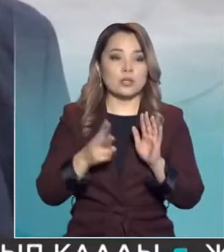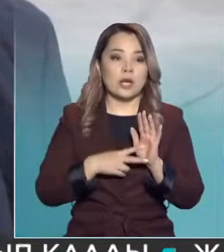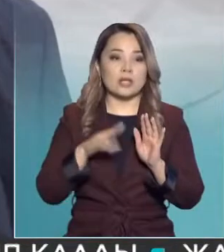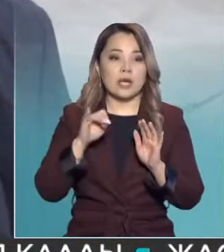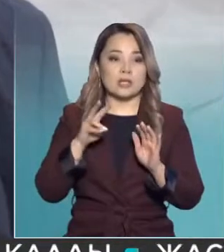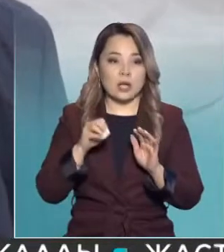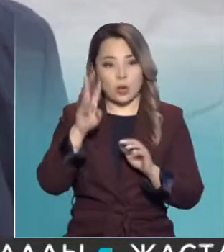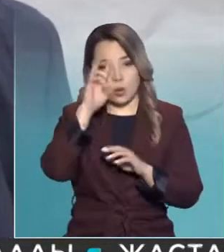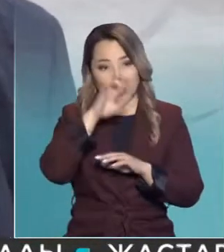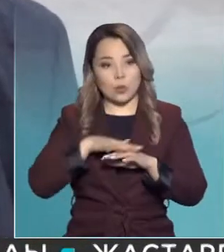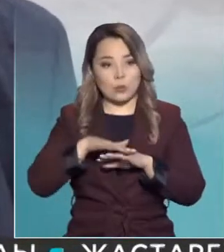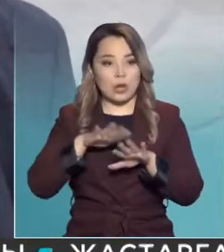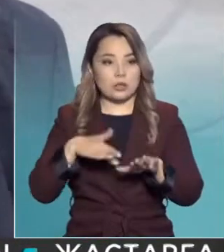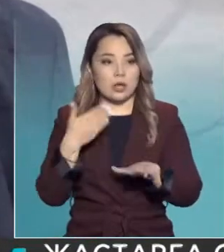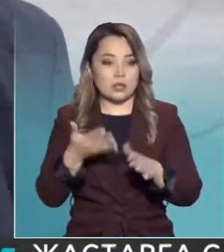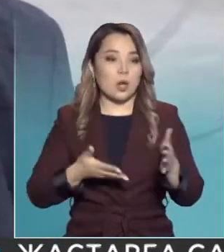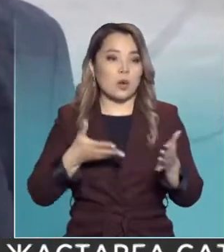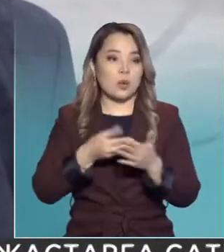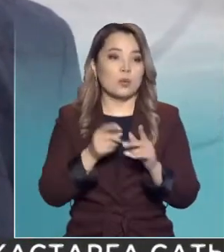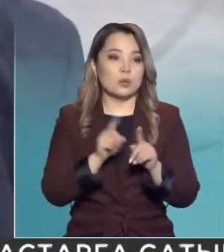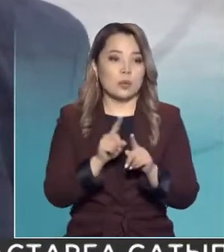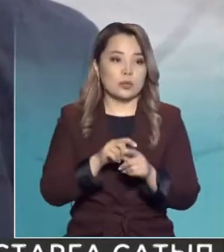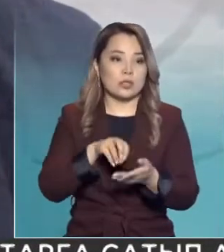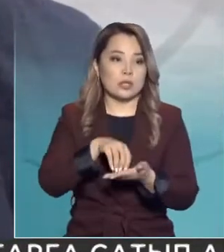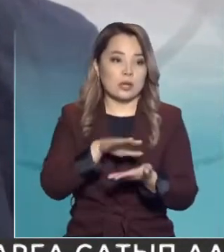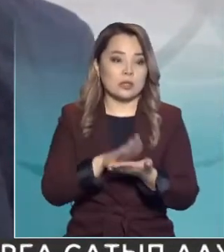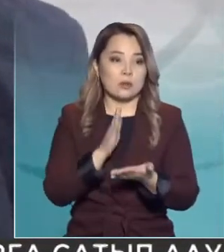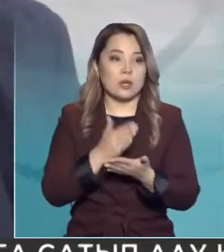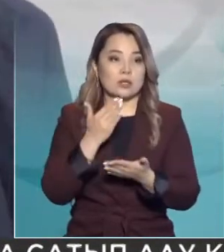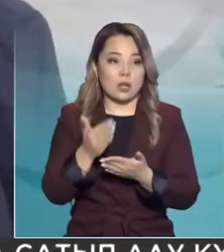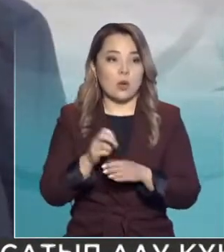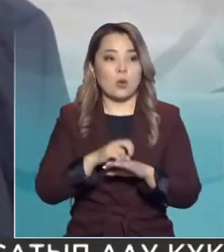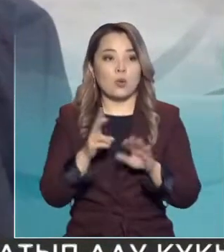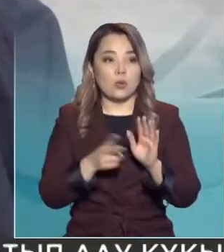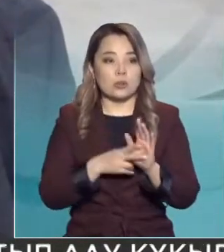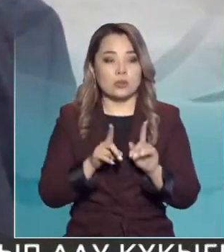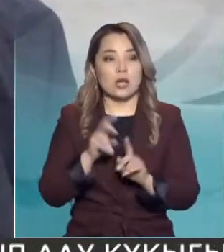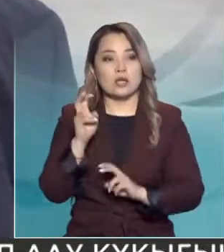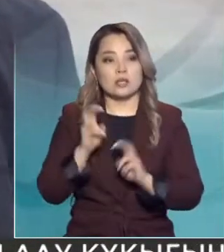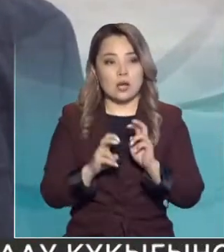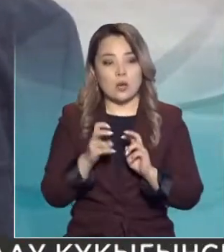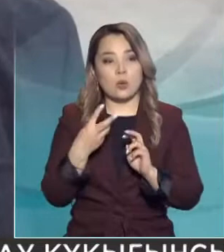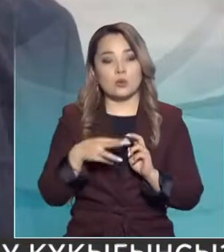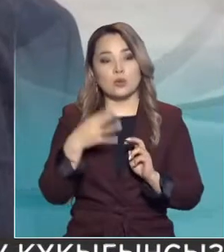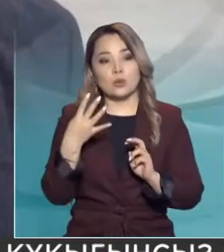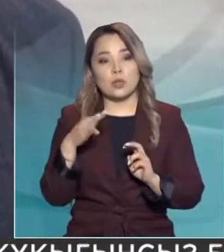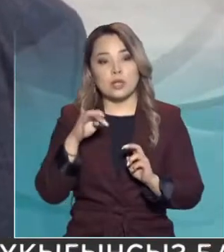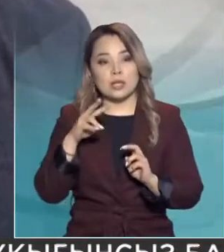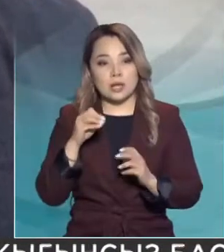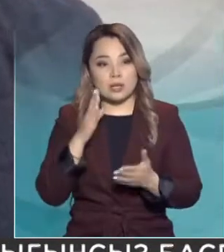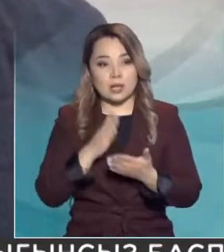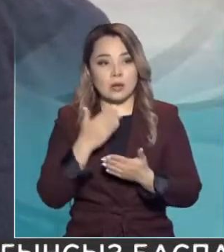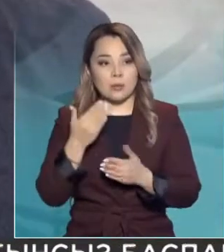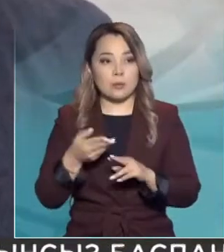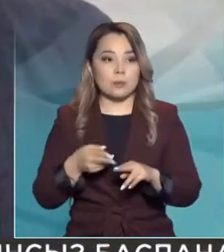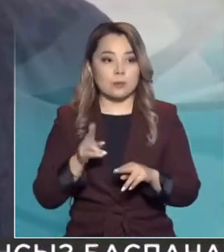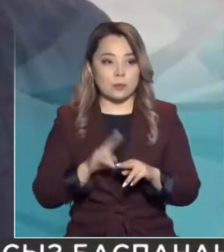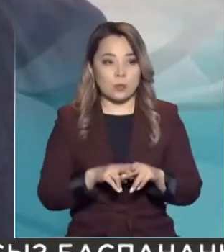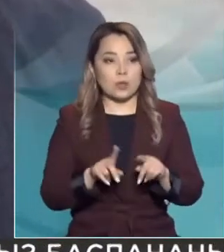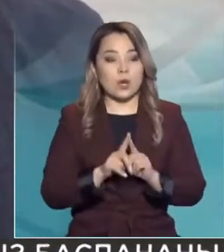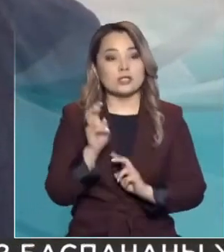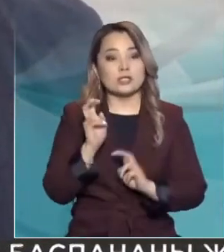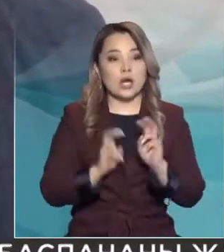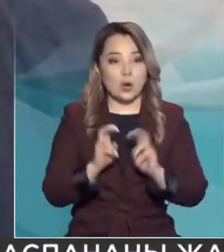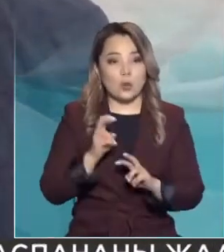үкімет жаңағы субсидиямен белгілесе, 17 теңге зауыт төлесе 34 теңге. Оны мына